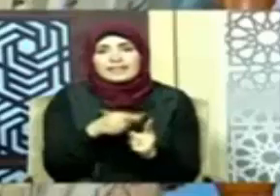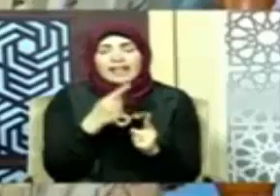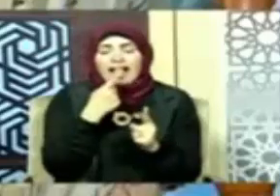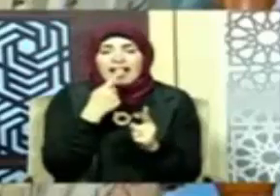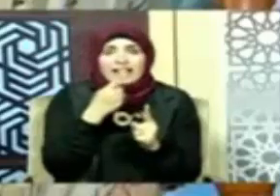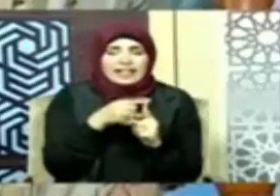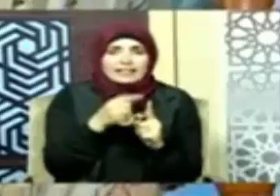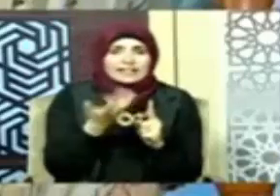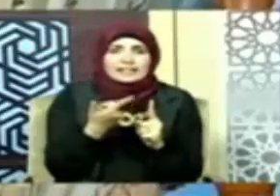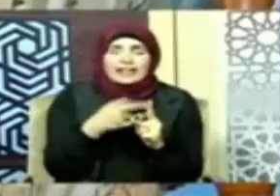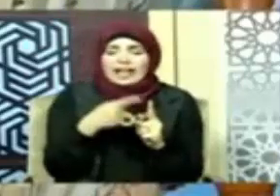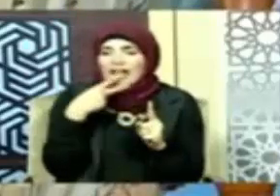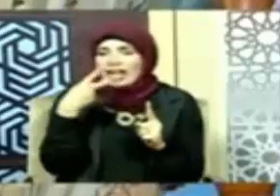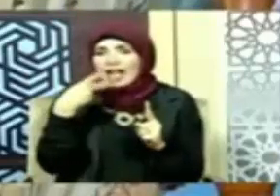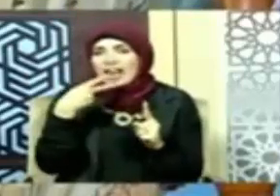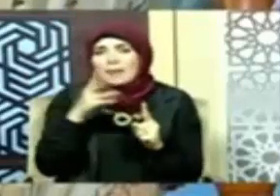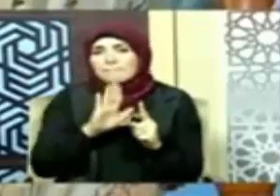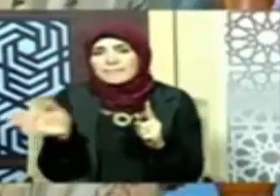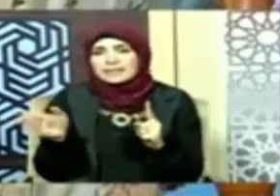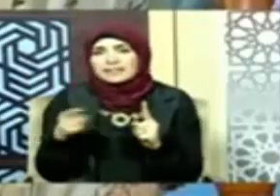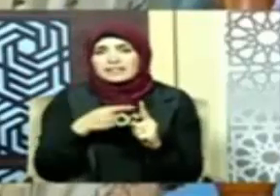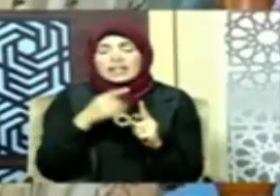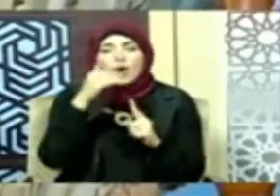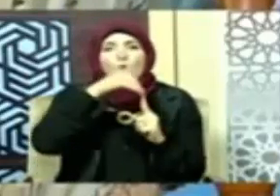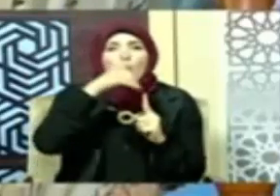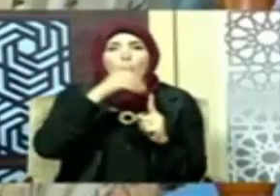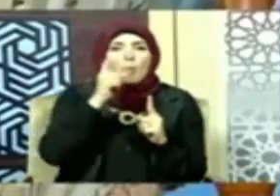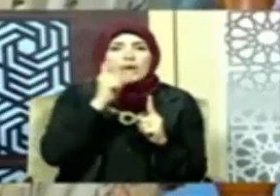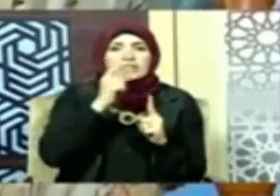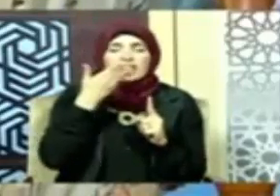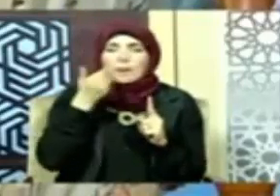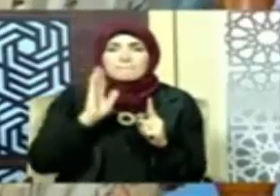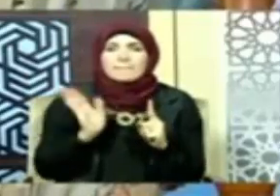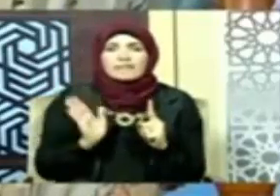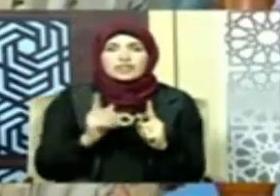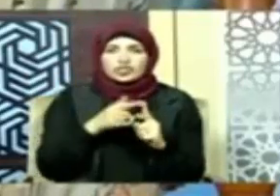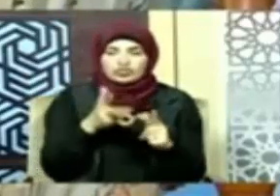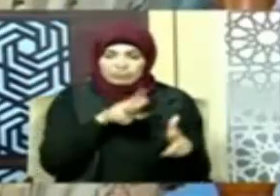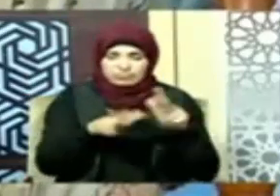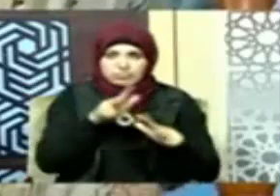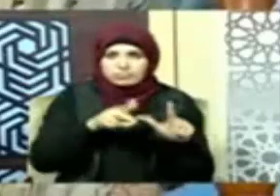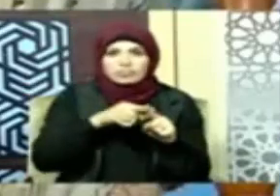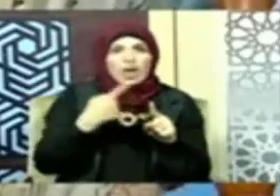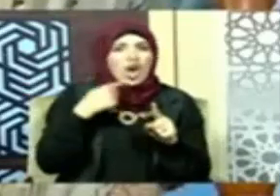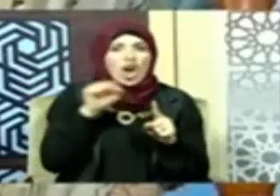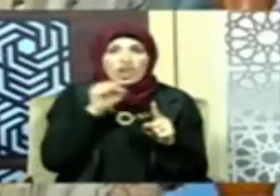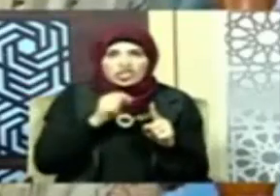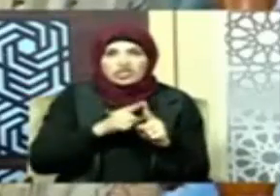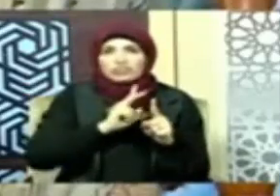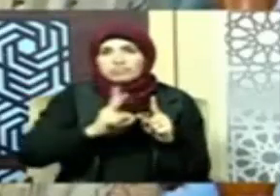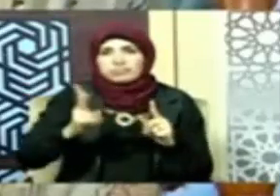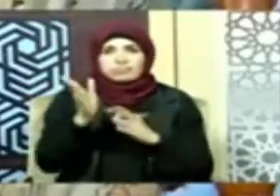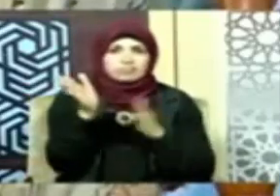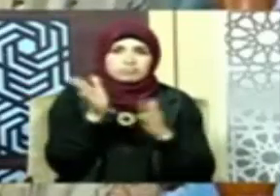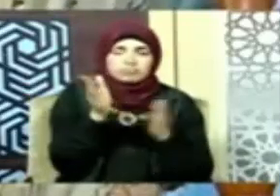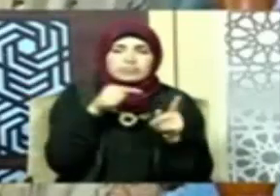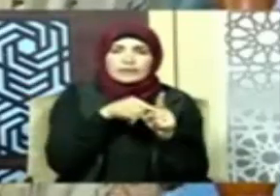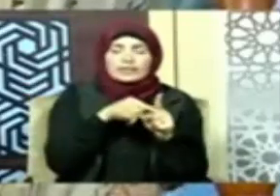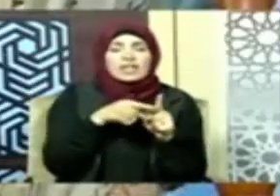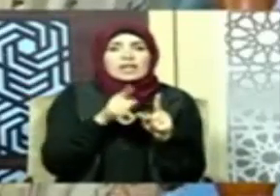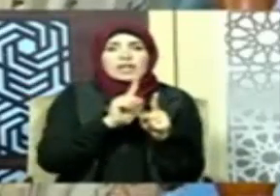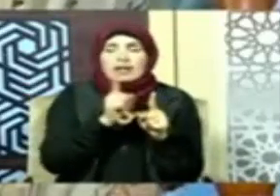لسانه حال الإسلام وحال أفعاله حال النفاق والصد عن سبيل